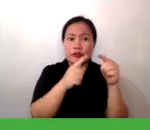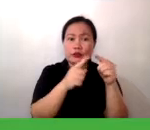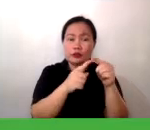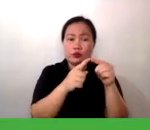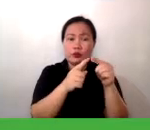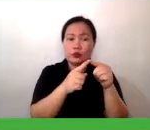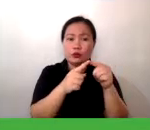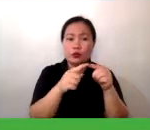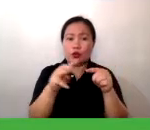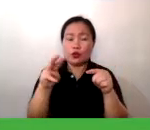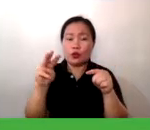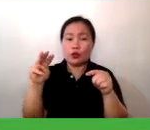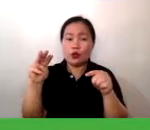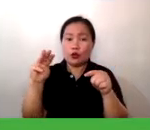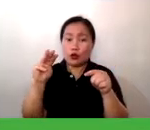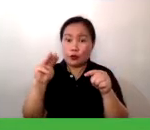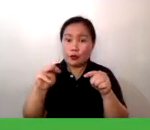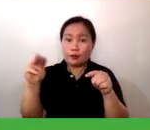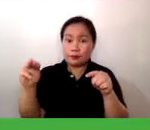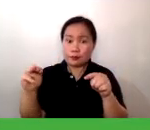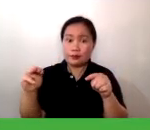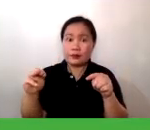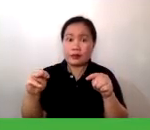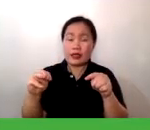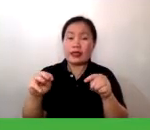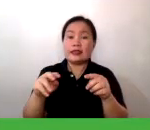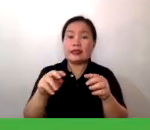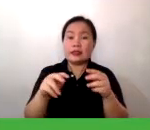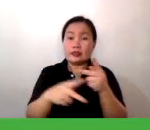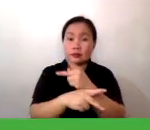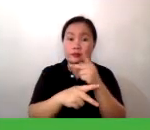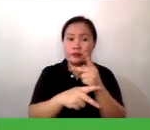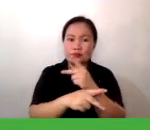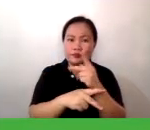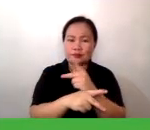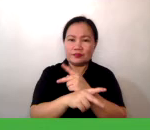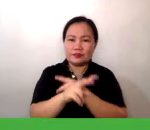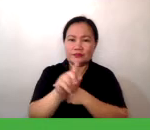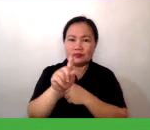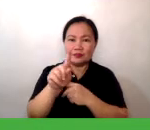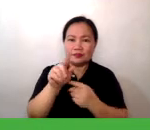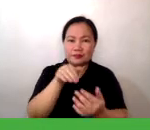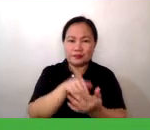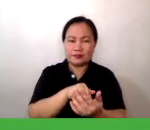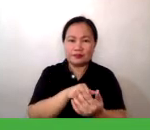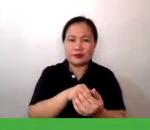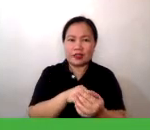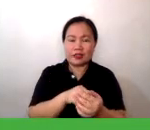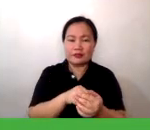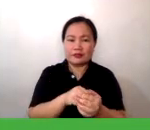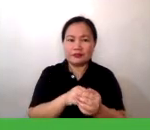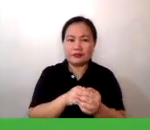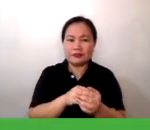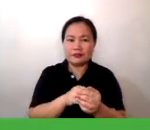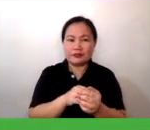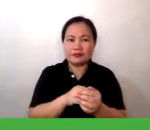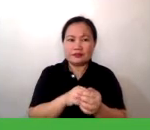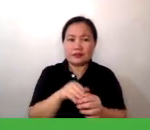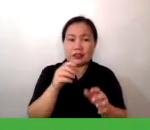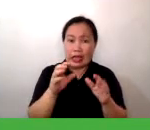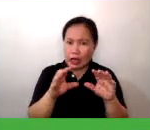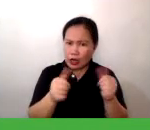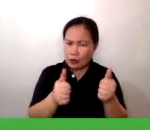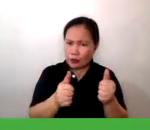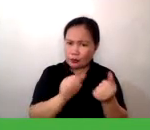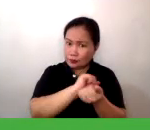1,000. So, we are actually multiplying it by the power of 10. Okay? Now, paano kapag halimbawa si meter,